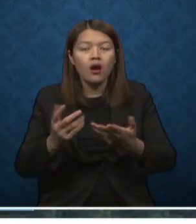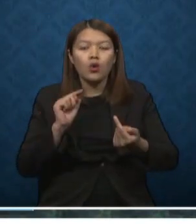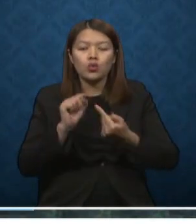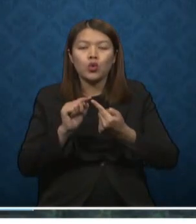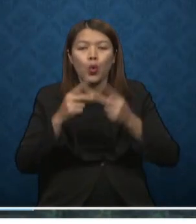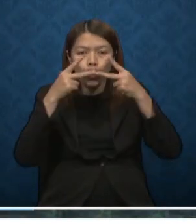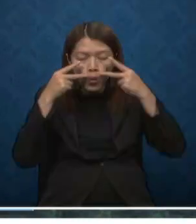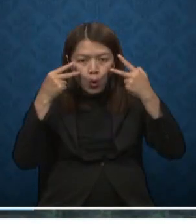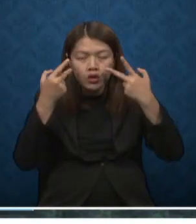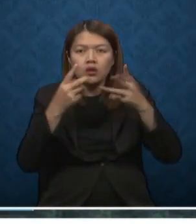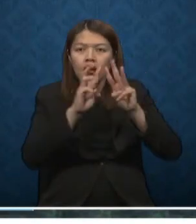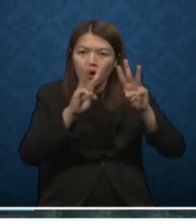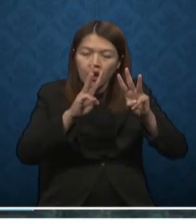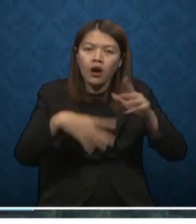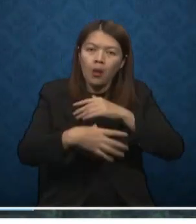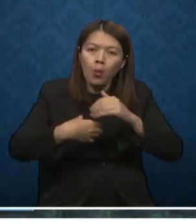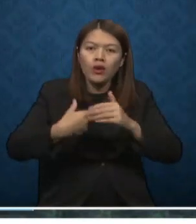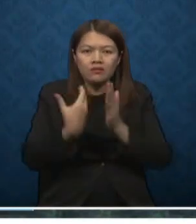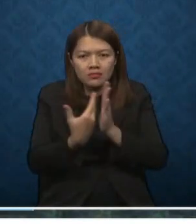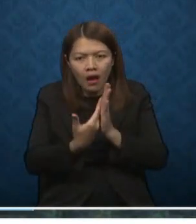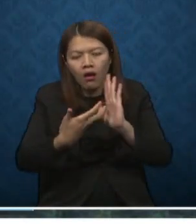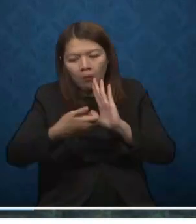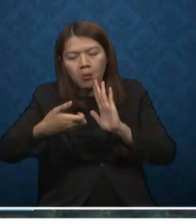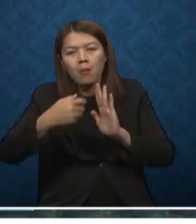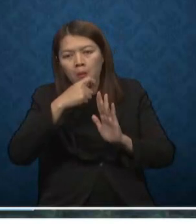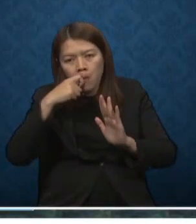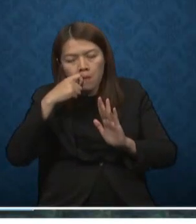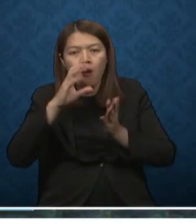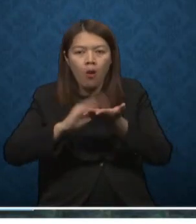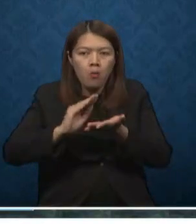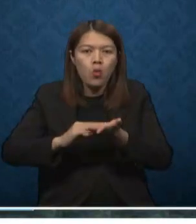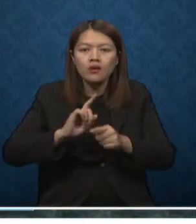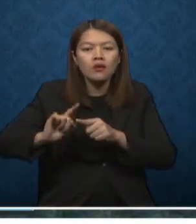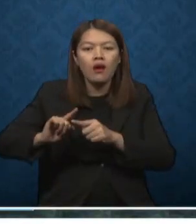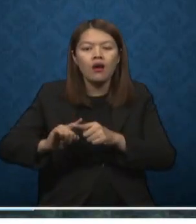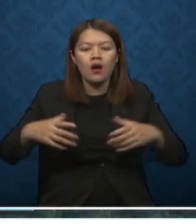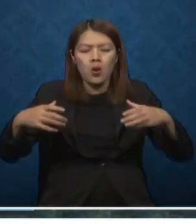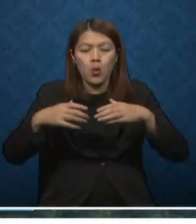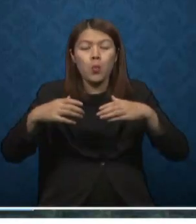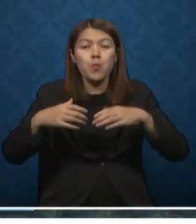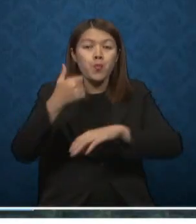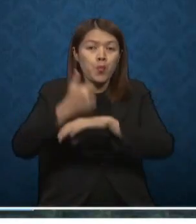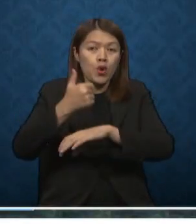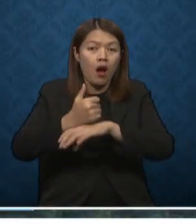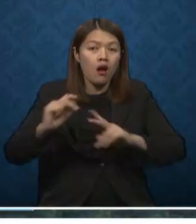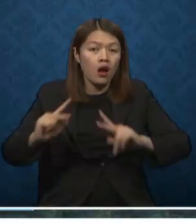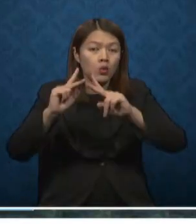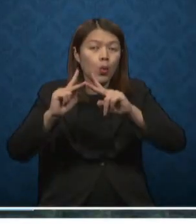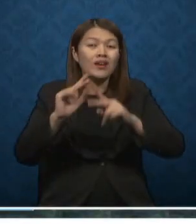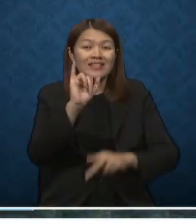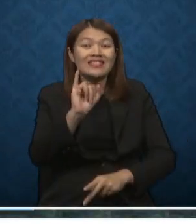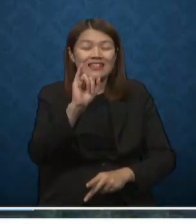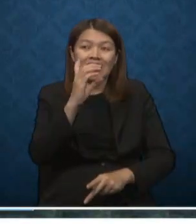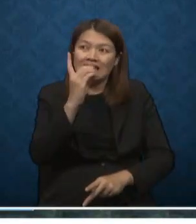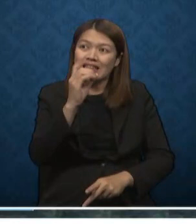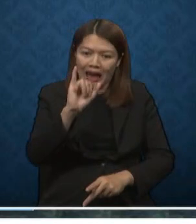อาชญากรรมไซเบอร์แล้วก็ท่านคณะรัฐมนตรีก็ได้ดำเนินการเห็นให้ความเห็นชอบนะครับประมาณปล